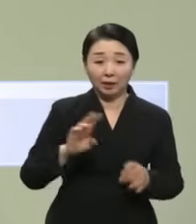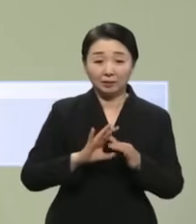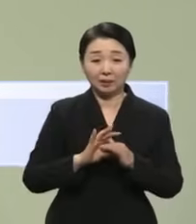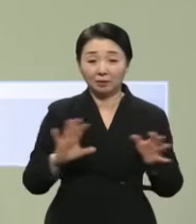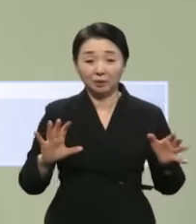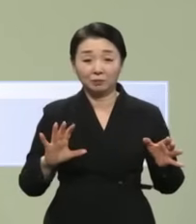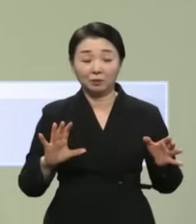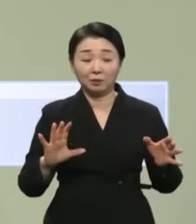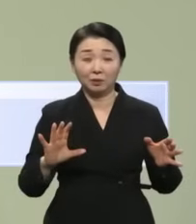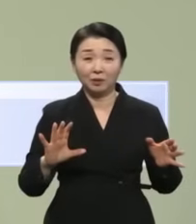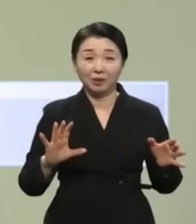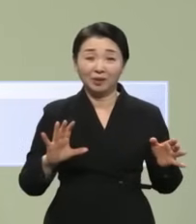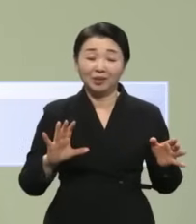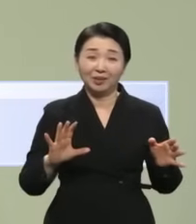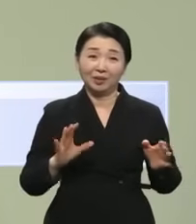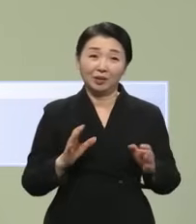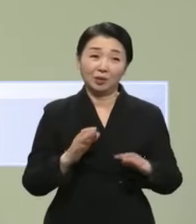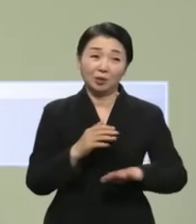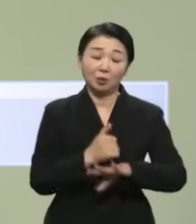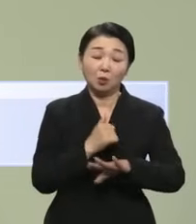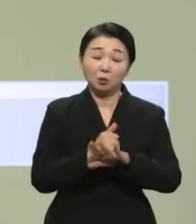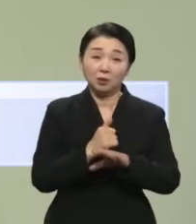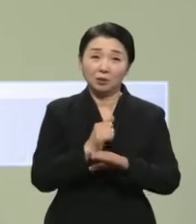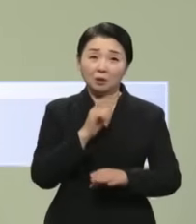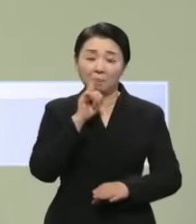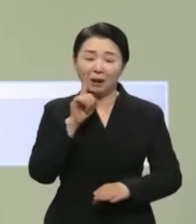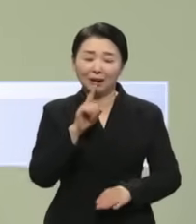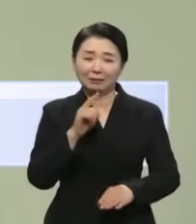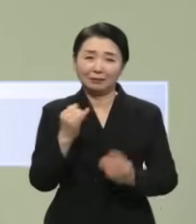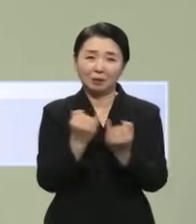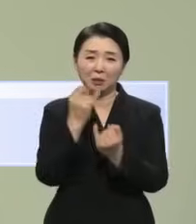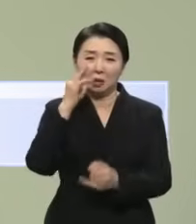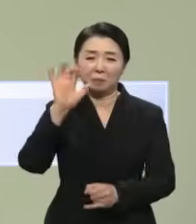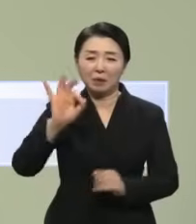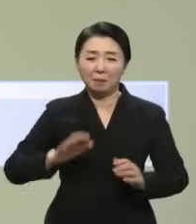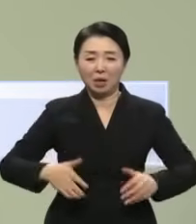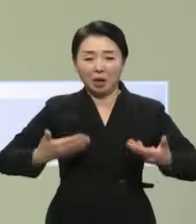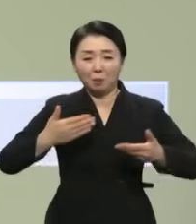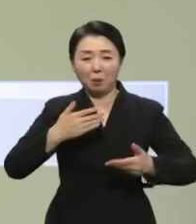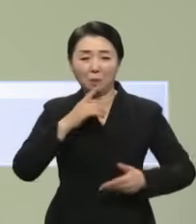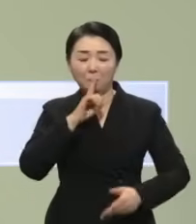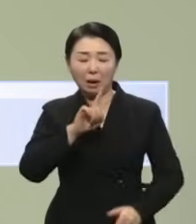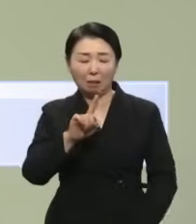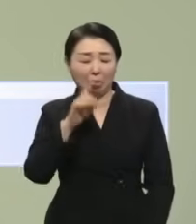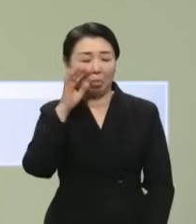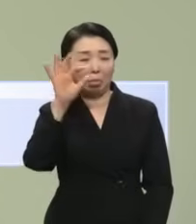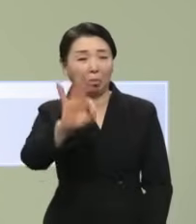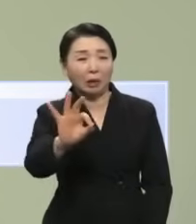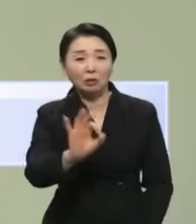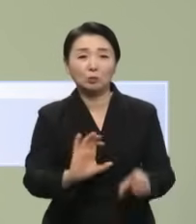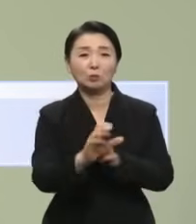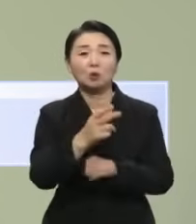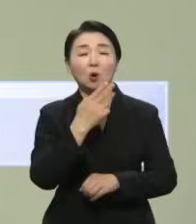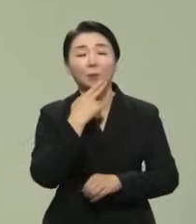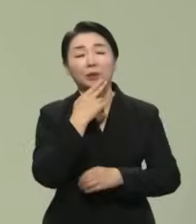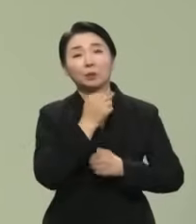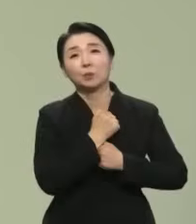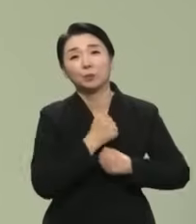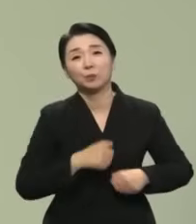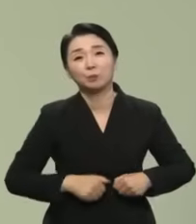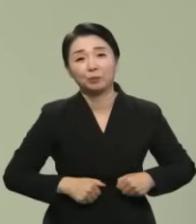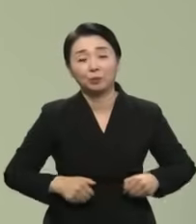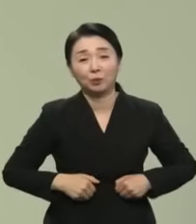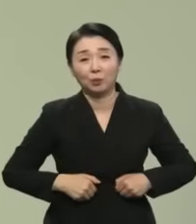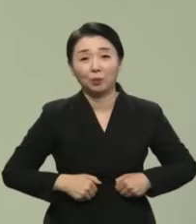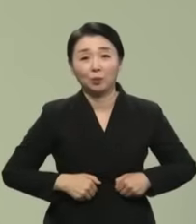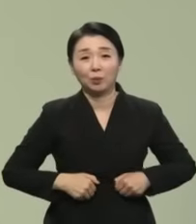모두가 이런 발언들이 추가적으로 나오지 않게끔 이런 비유 발언들이 추가적으로 나오지 않게끔 하는 것이 더 중요할 것 같습니다 그래서 민주당의 일반 상식이라고